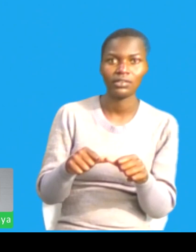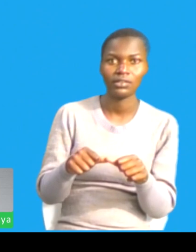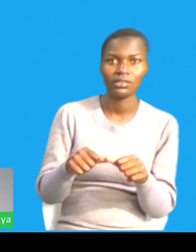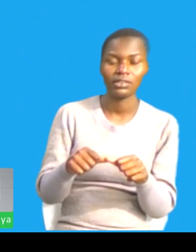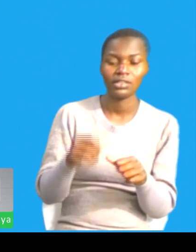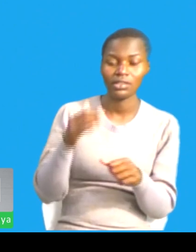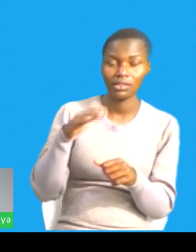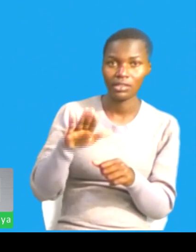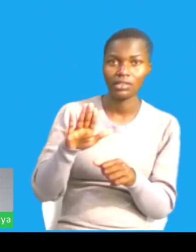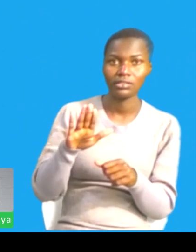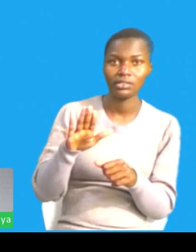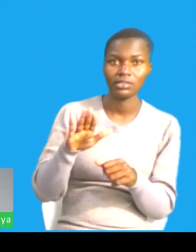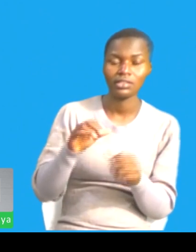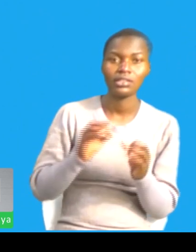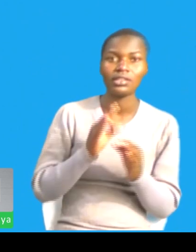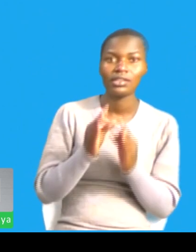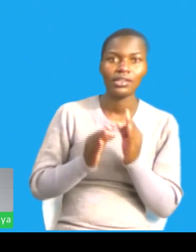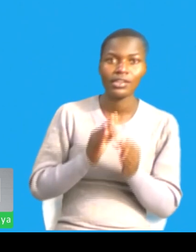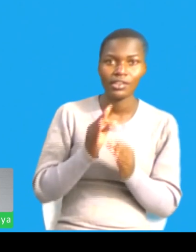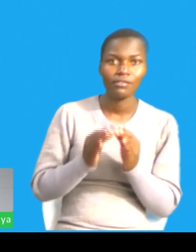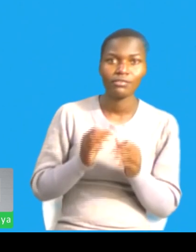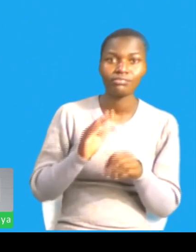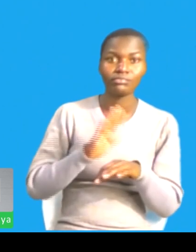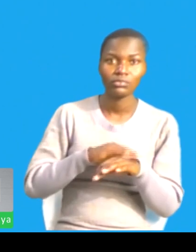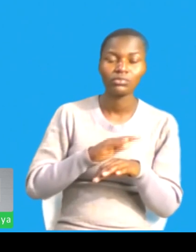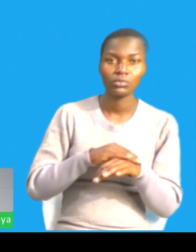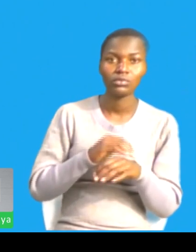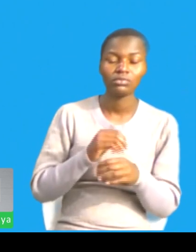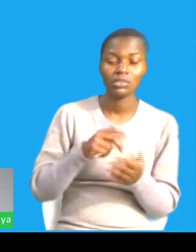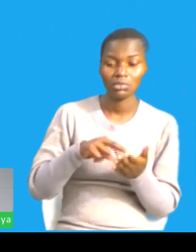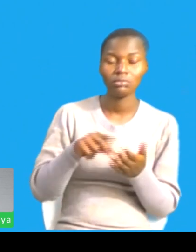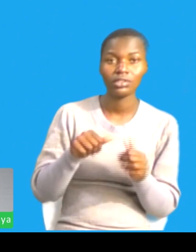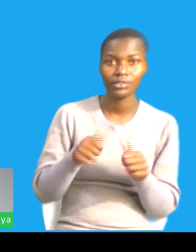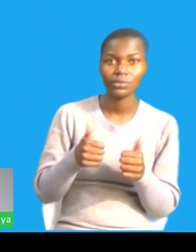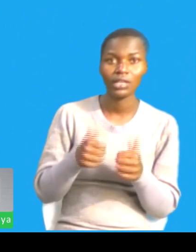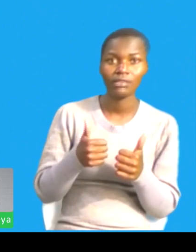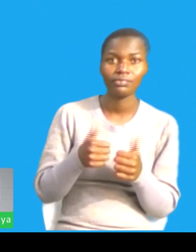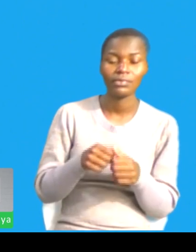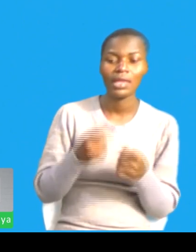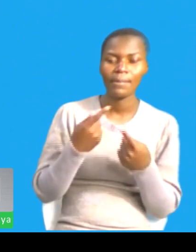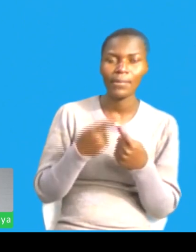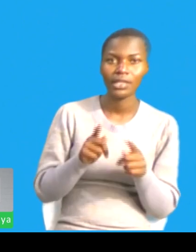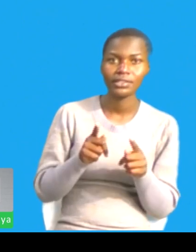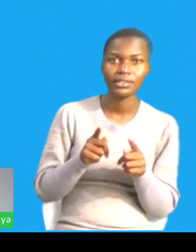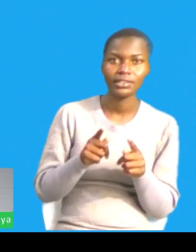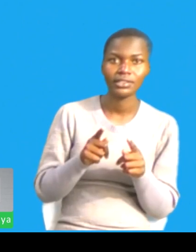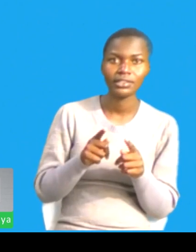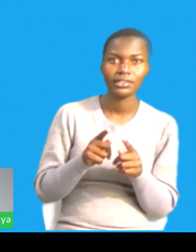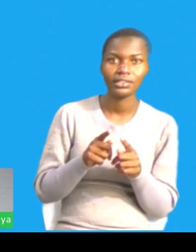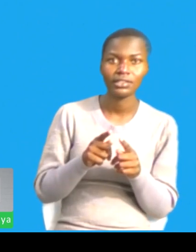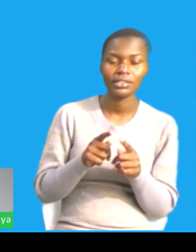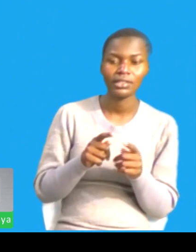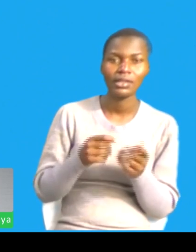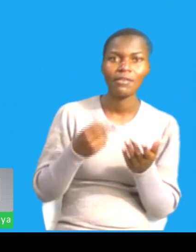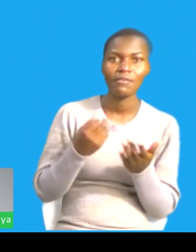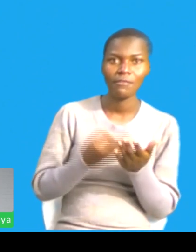hiyo yao, kama ni ya oversight ya ukweli watatembea na vitu kama hizo ni sawa. Lakini pia kuna hii mafund